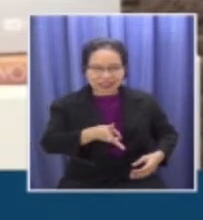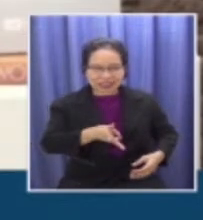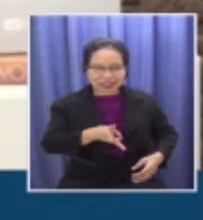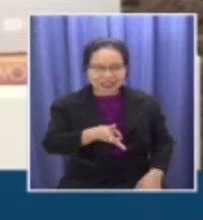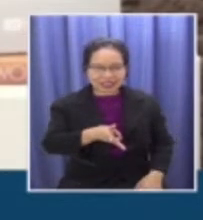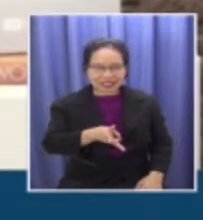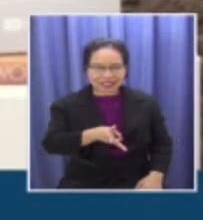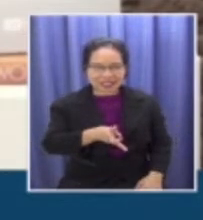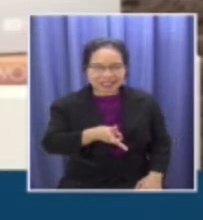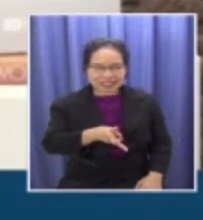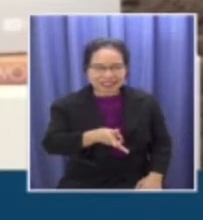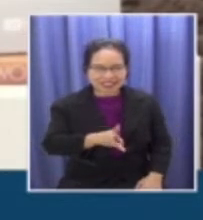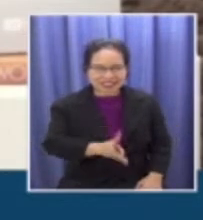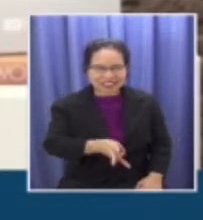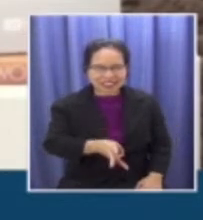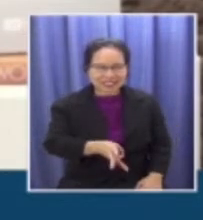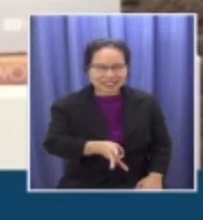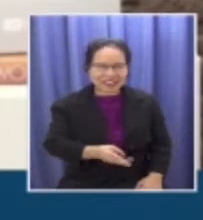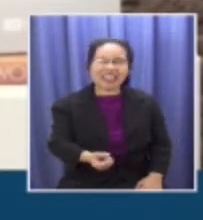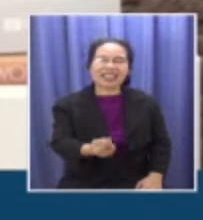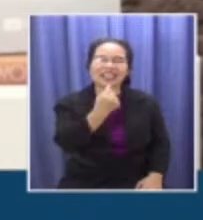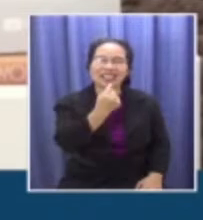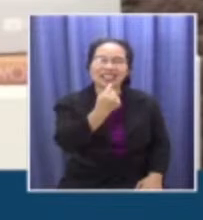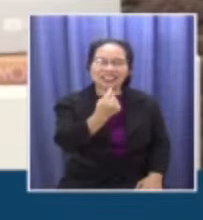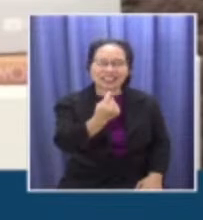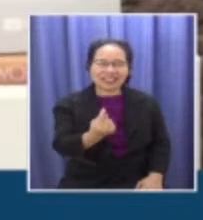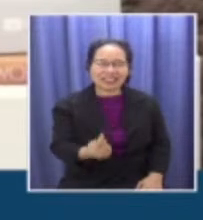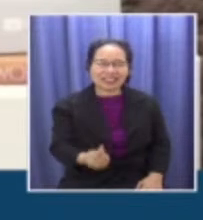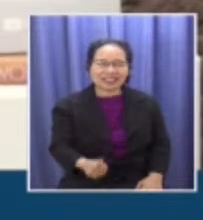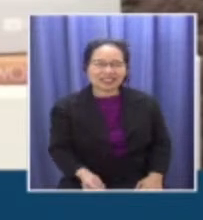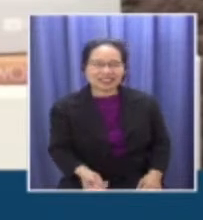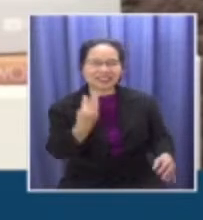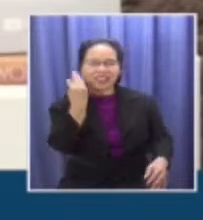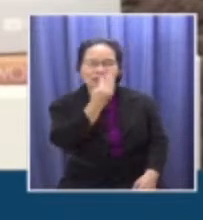wonderful, beautiful than, are